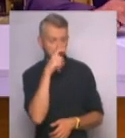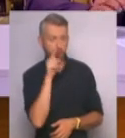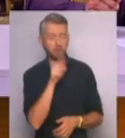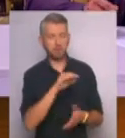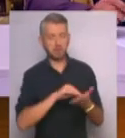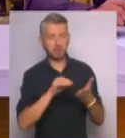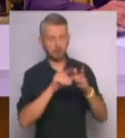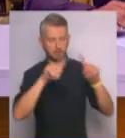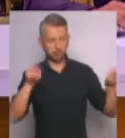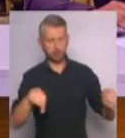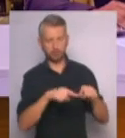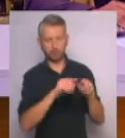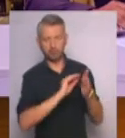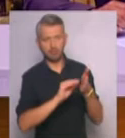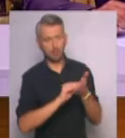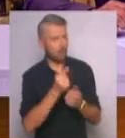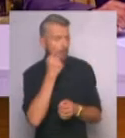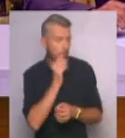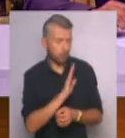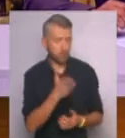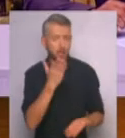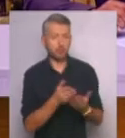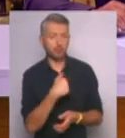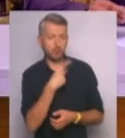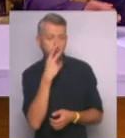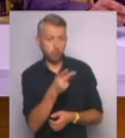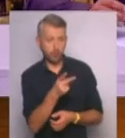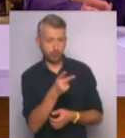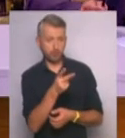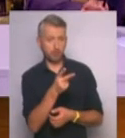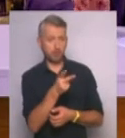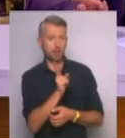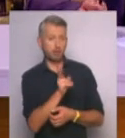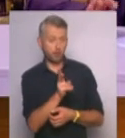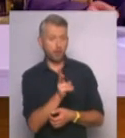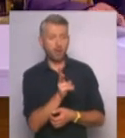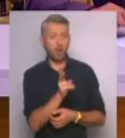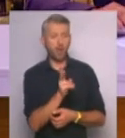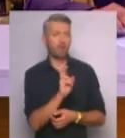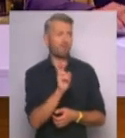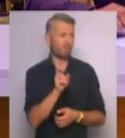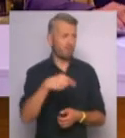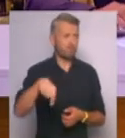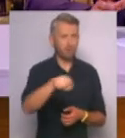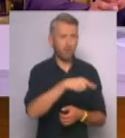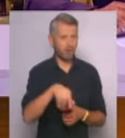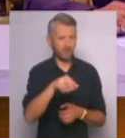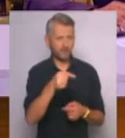що не ображайтеся, якщо побачив камеру, хто, а ми ж в Бортничах там один одного більш-менш